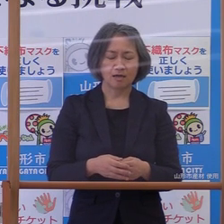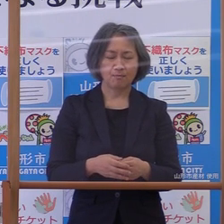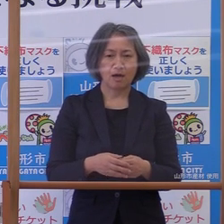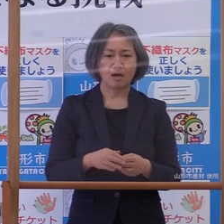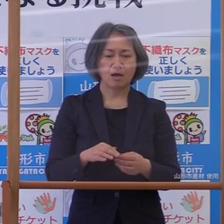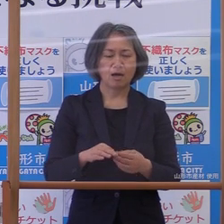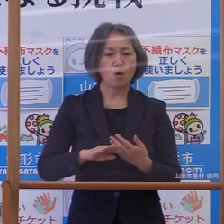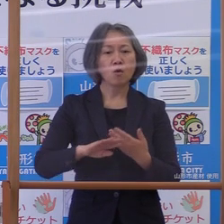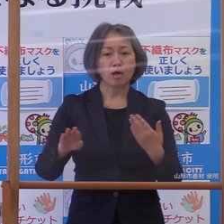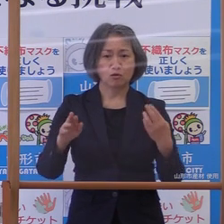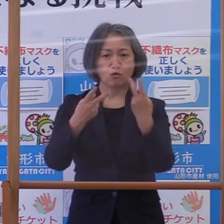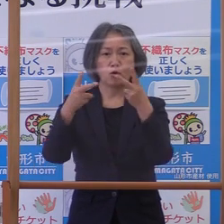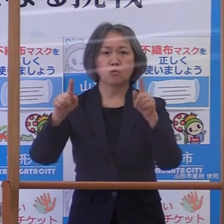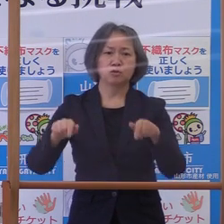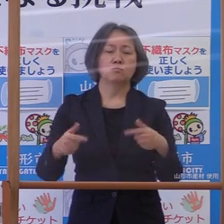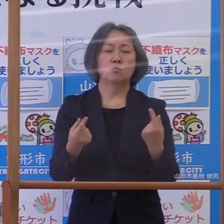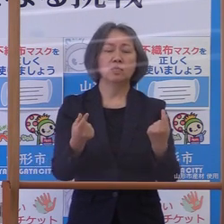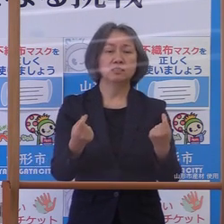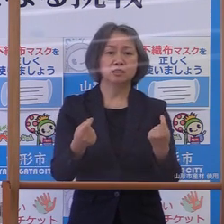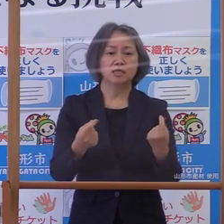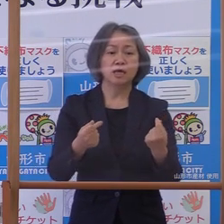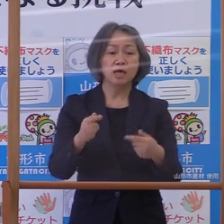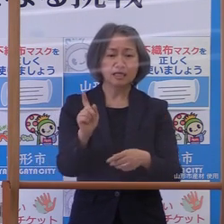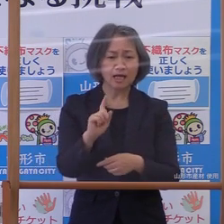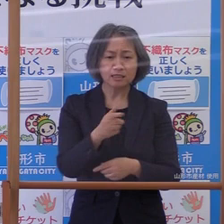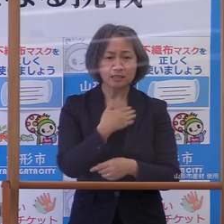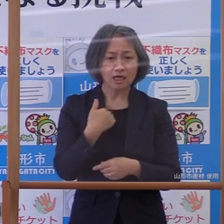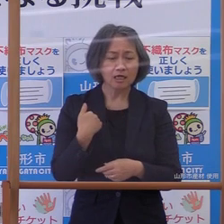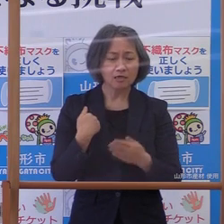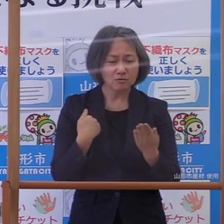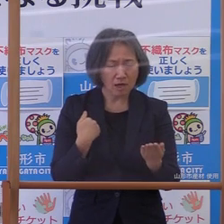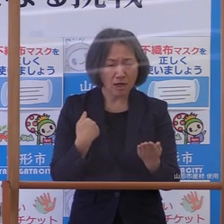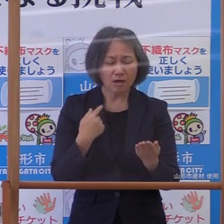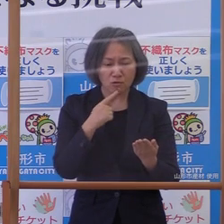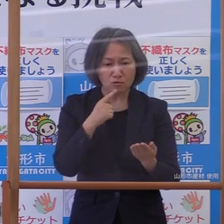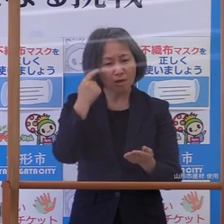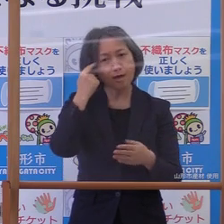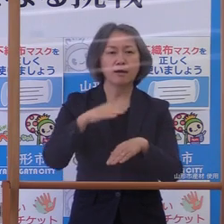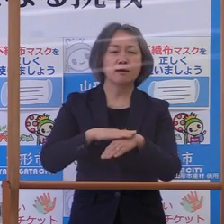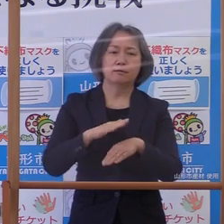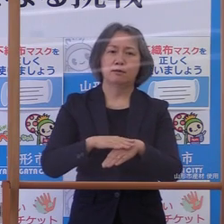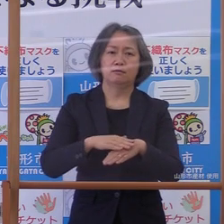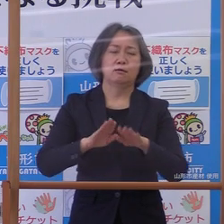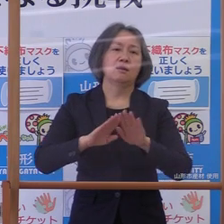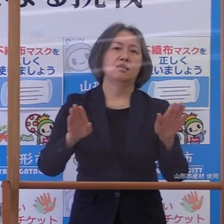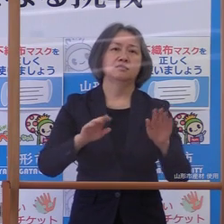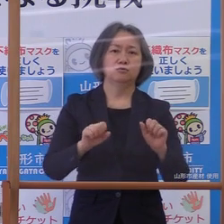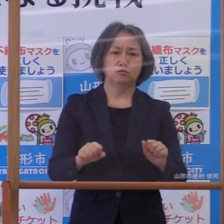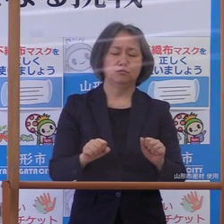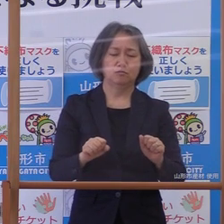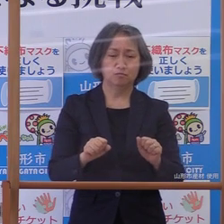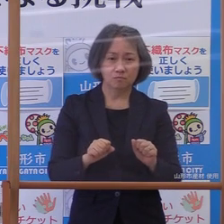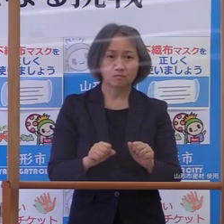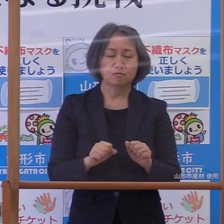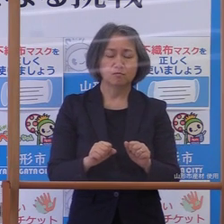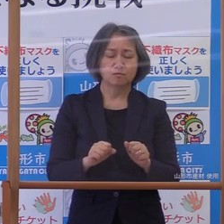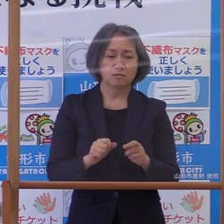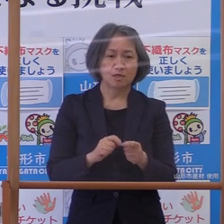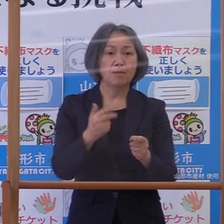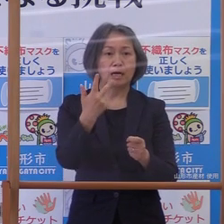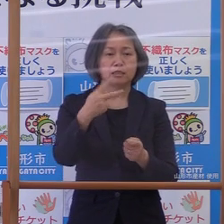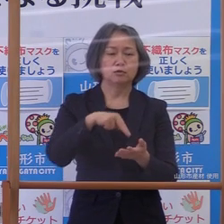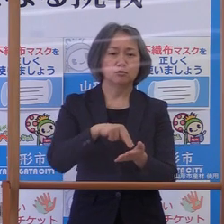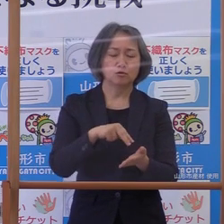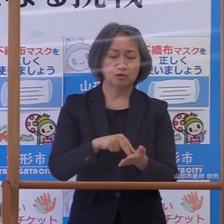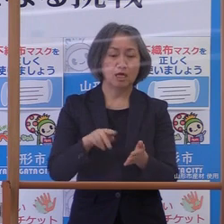、何ができるかという観点から開催をしていくということで、山形市も